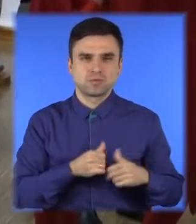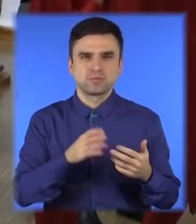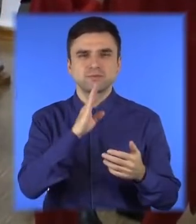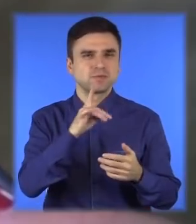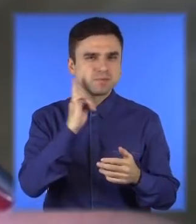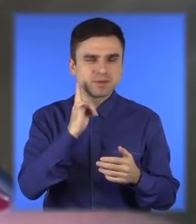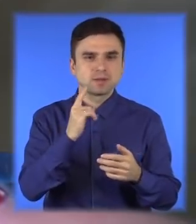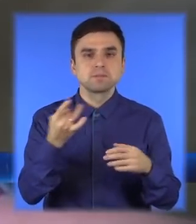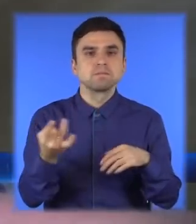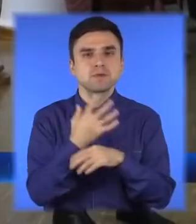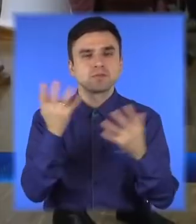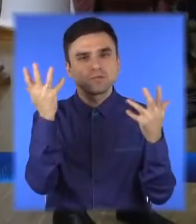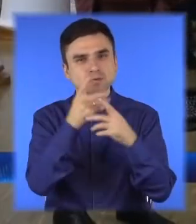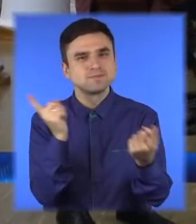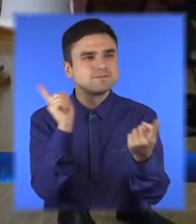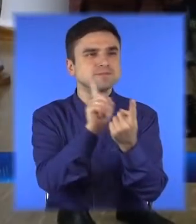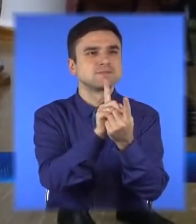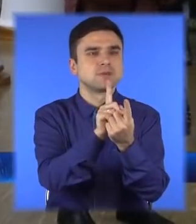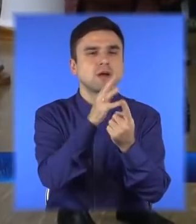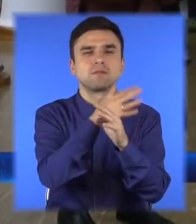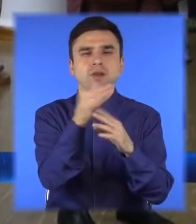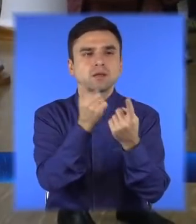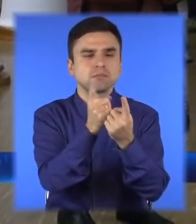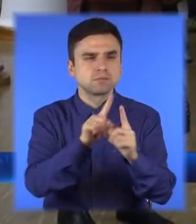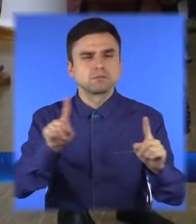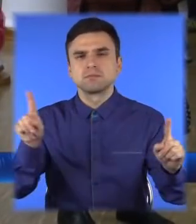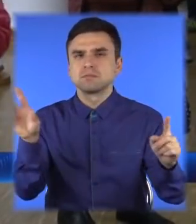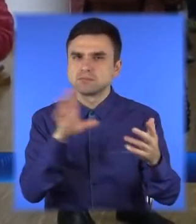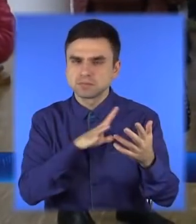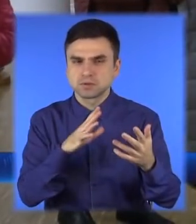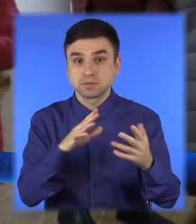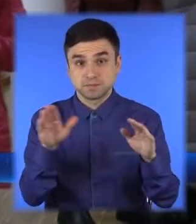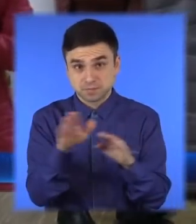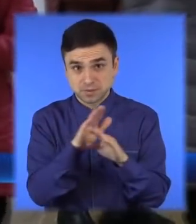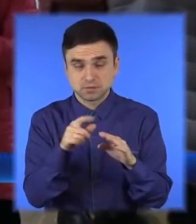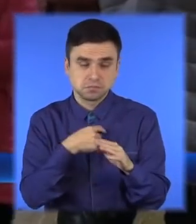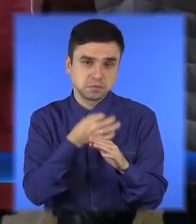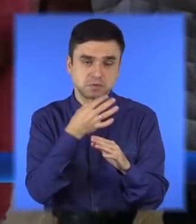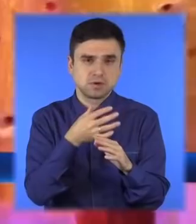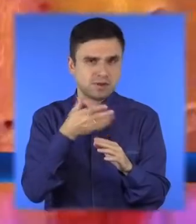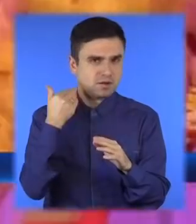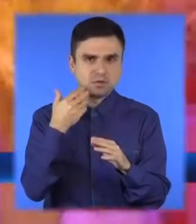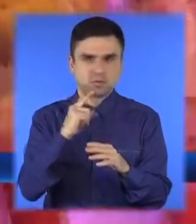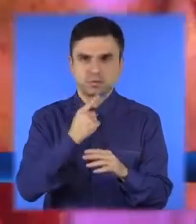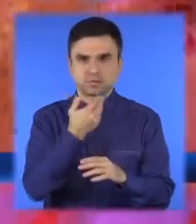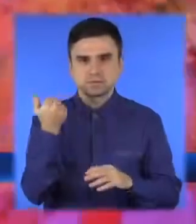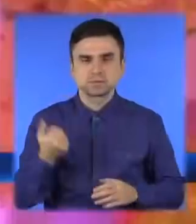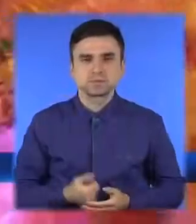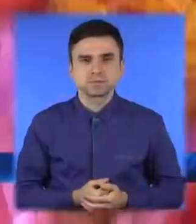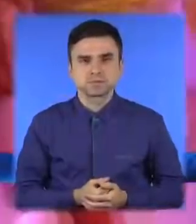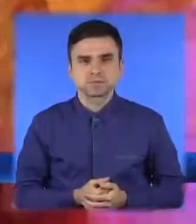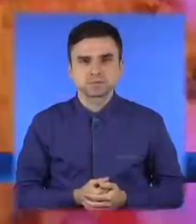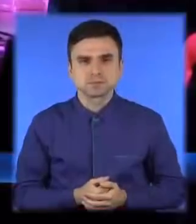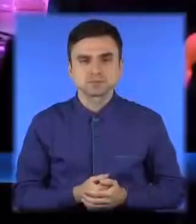перше кохання, про розлуку. Вона мені більш подобається. Легко співати для мене. На сцені виступили